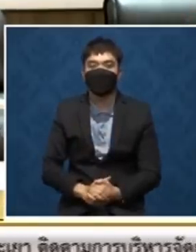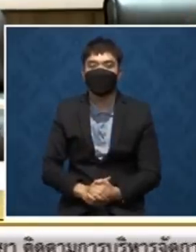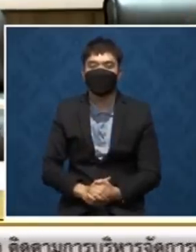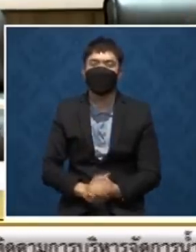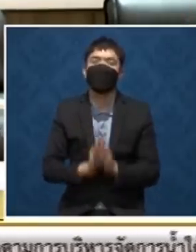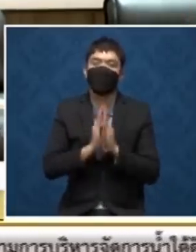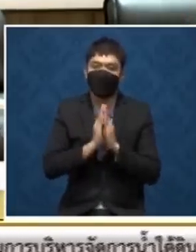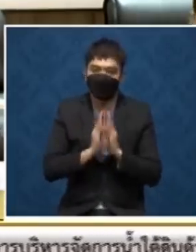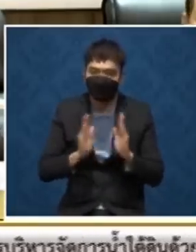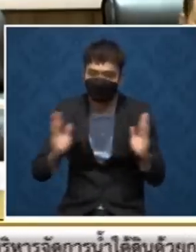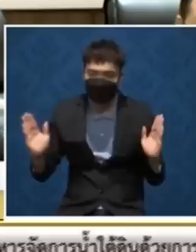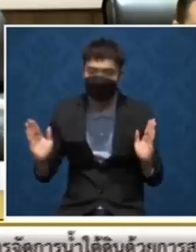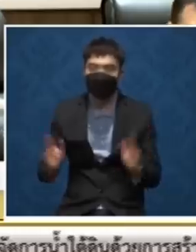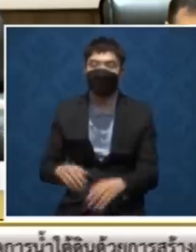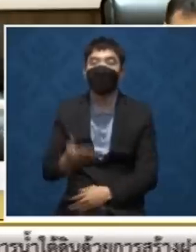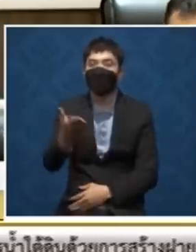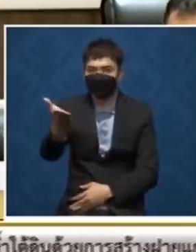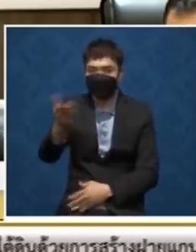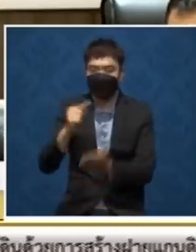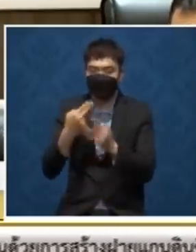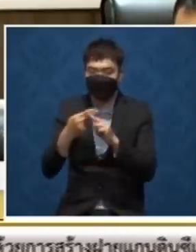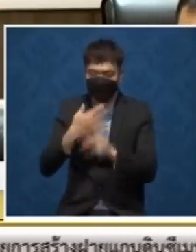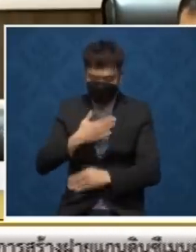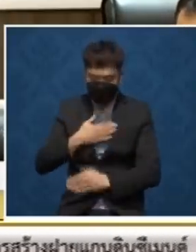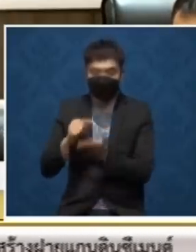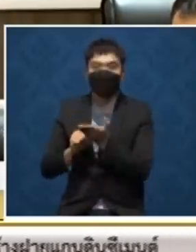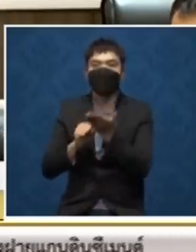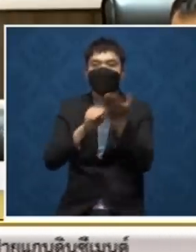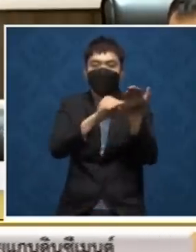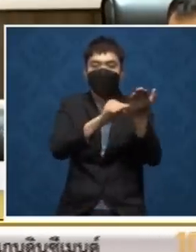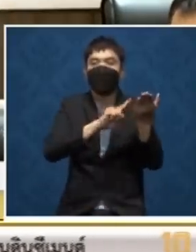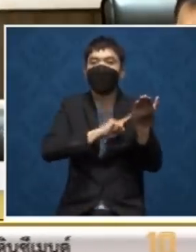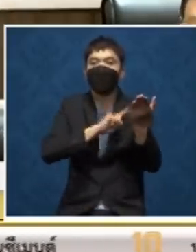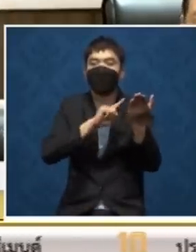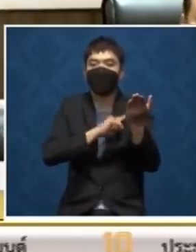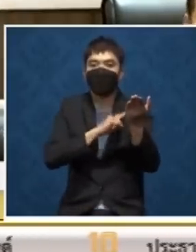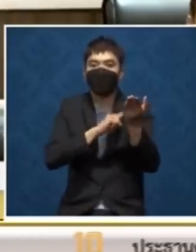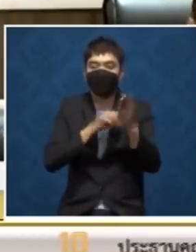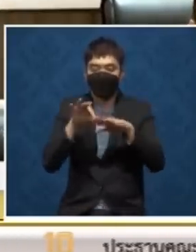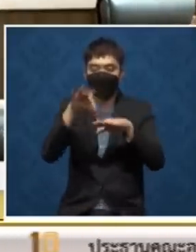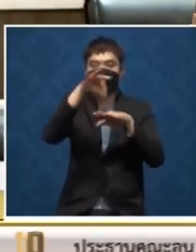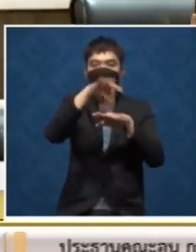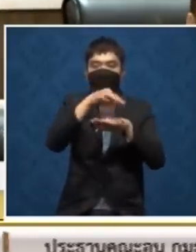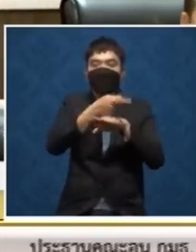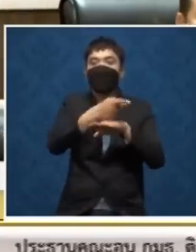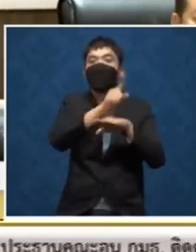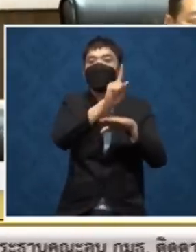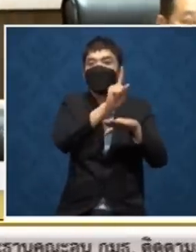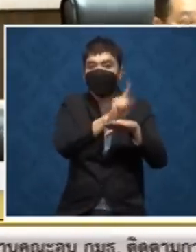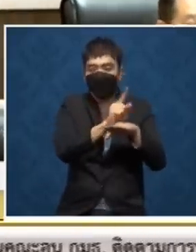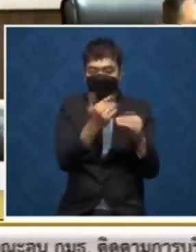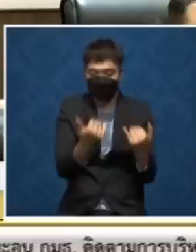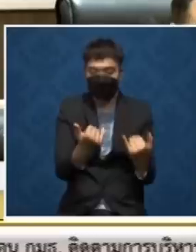ไปพูดคุยนะคะกับพันตำรวจเอกทวีสอดส่องนะคะในฐานะเลขาธิการของพรรคประชาชาติก็ถามเกี่ยวกับ